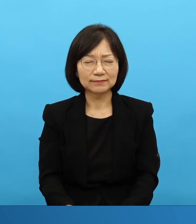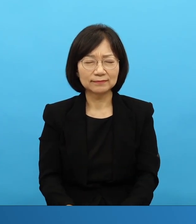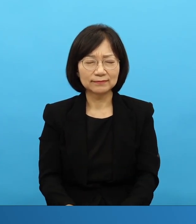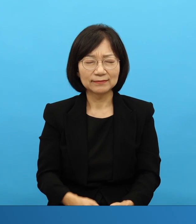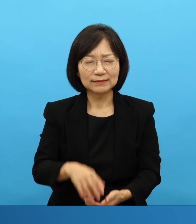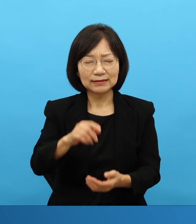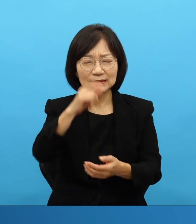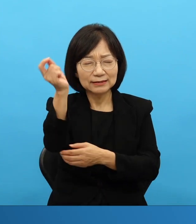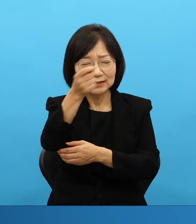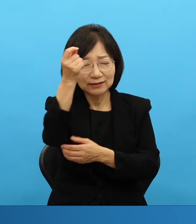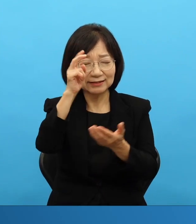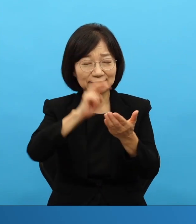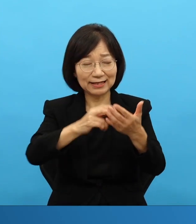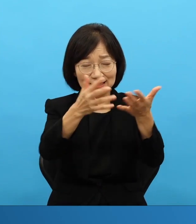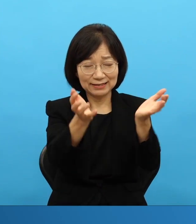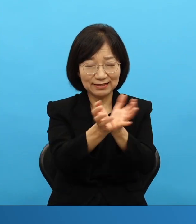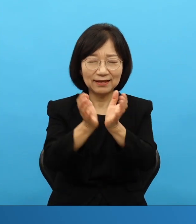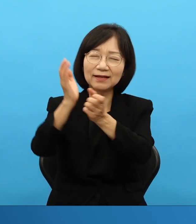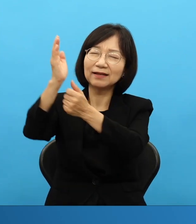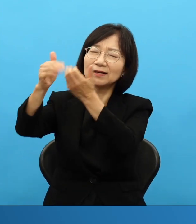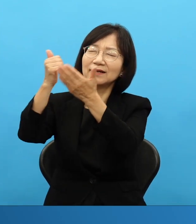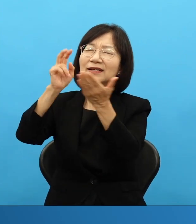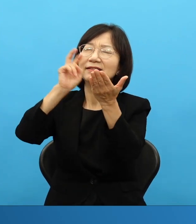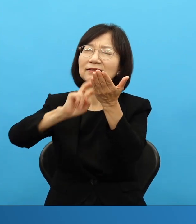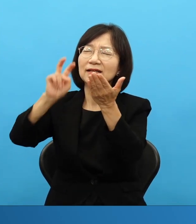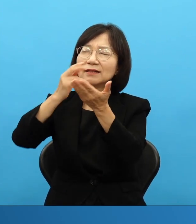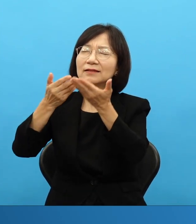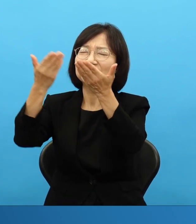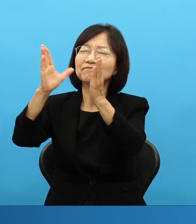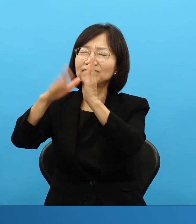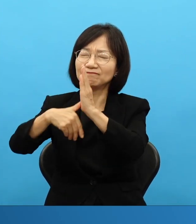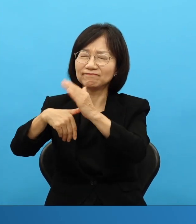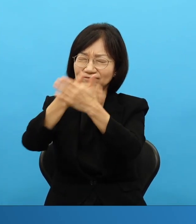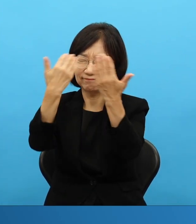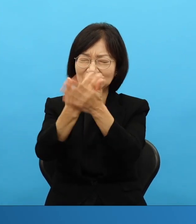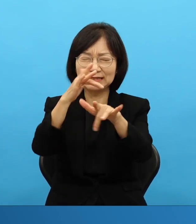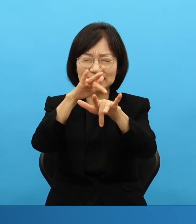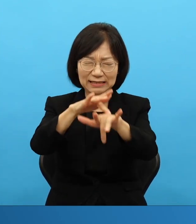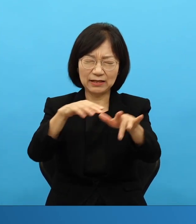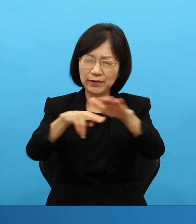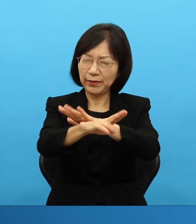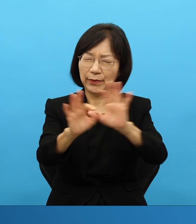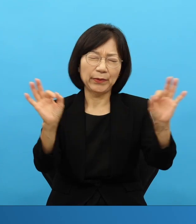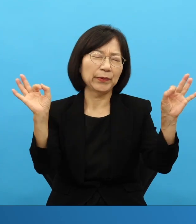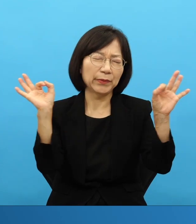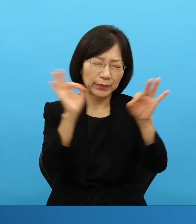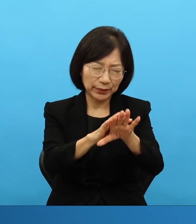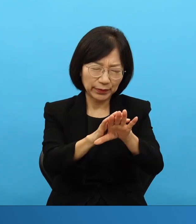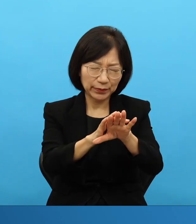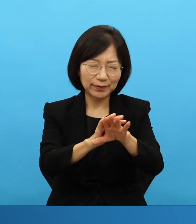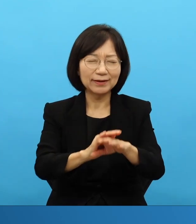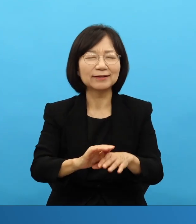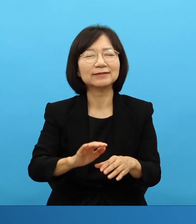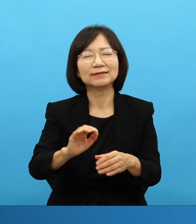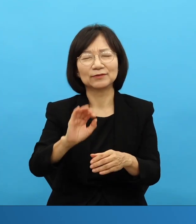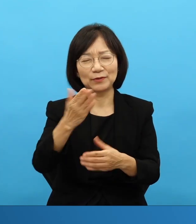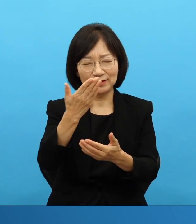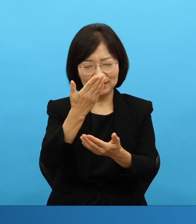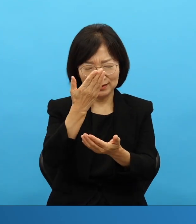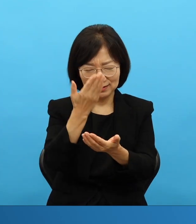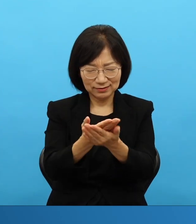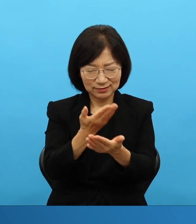축복과 영력, 지력, 체력, 경제력, 인력의 힘을 기도로 누리게 하여 주시옵소서. Help us enjoy the blessings of the three